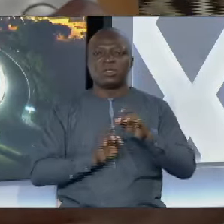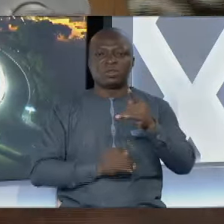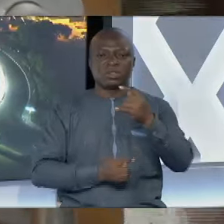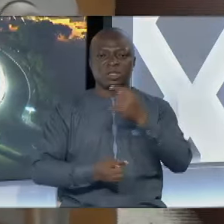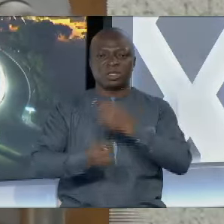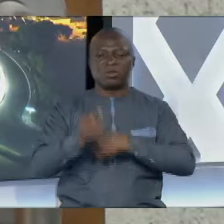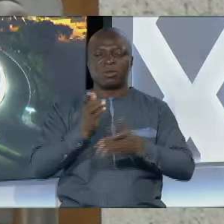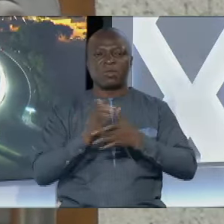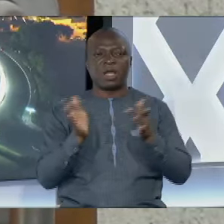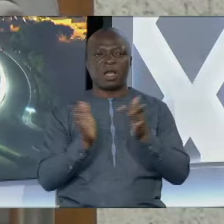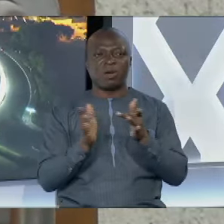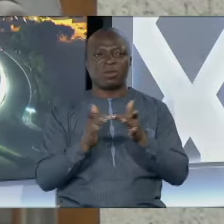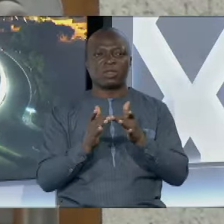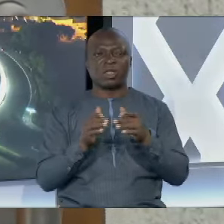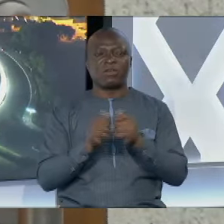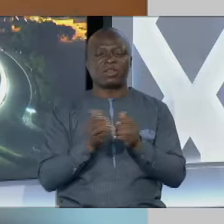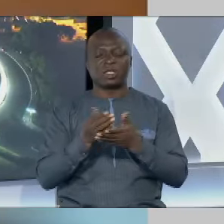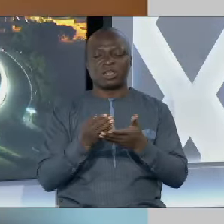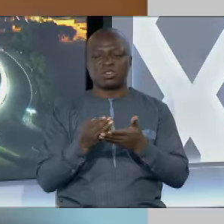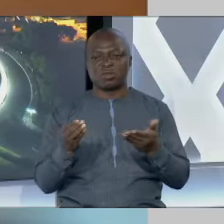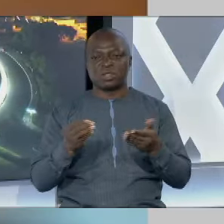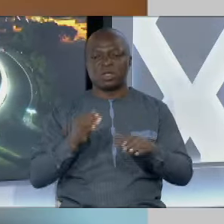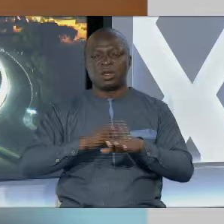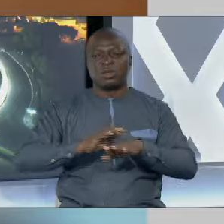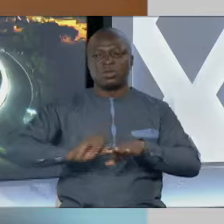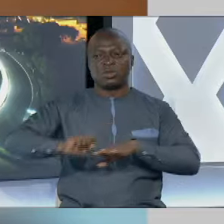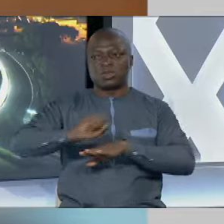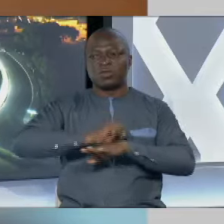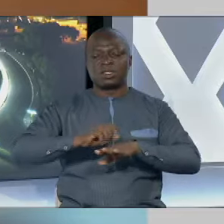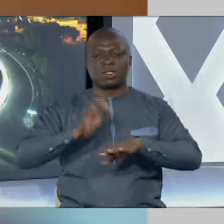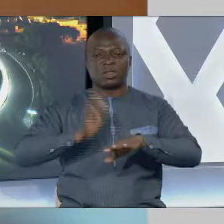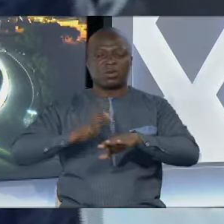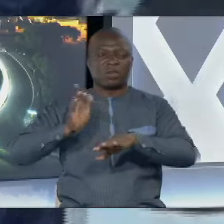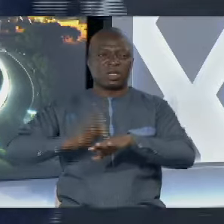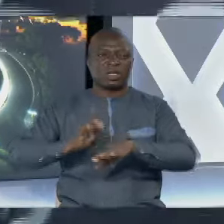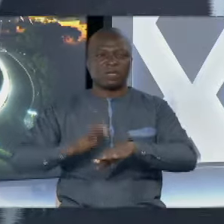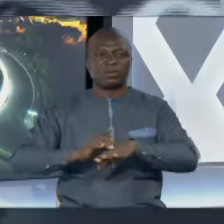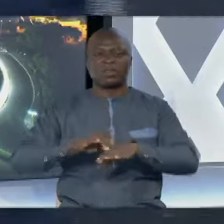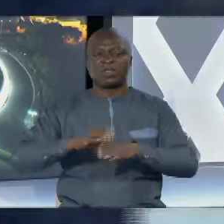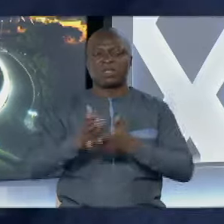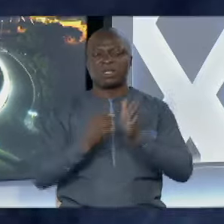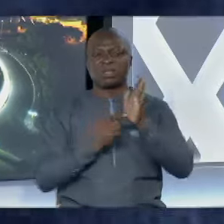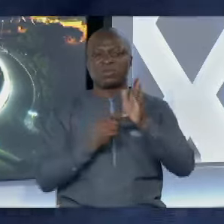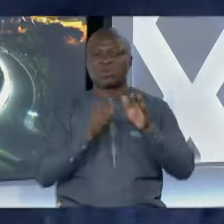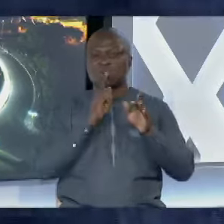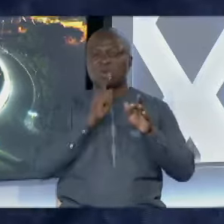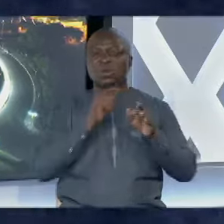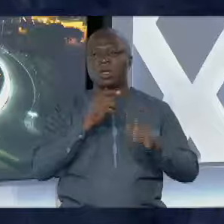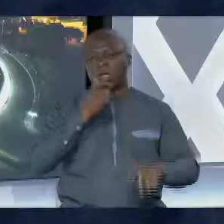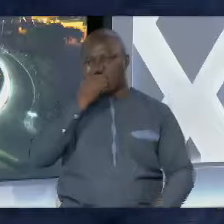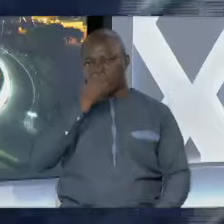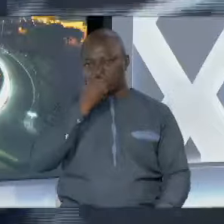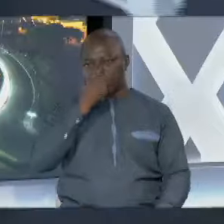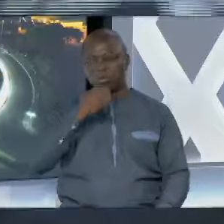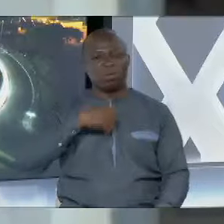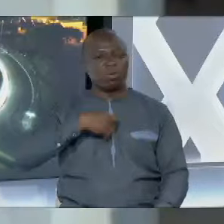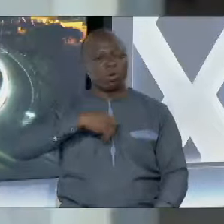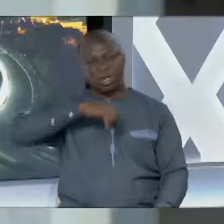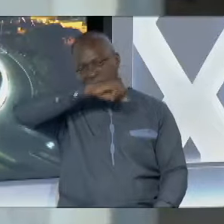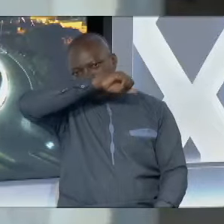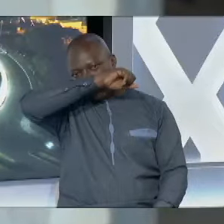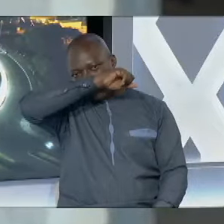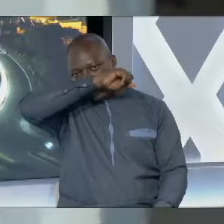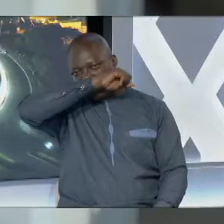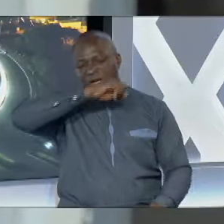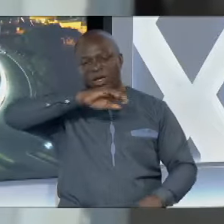par contact à travers des objets et surfaces contaminées. Les symptômes sont la toux ou l'éternuement, la